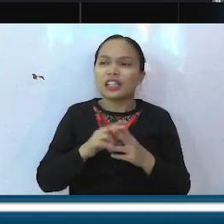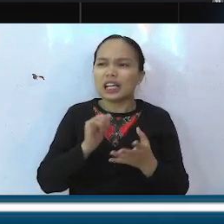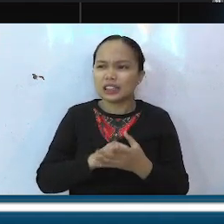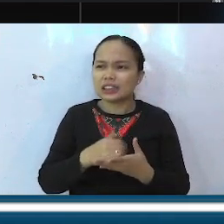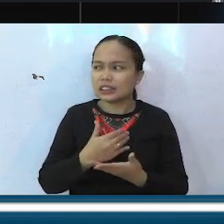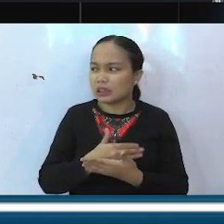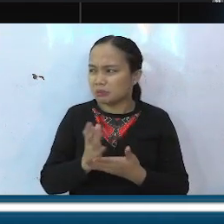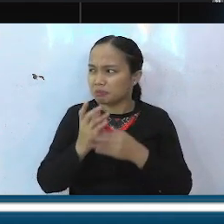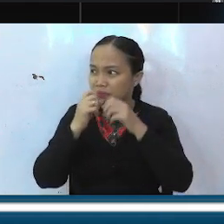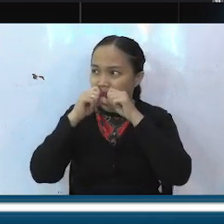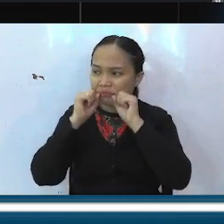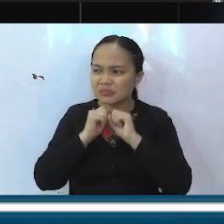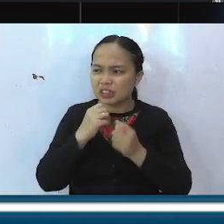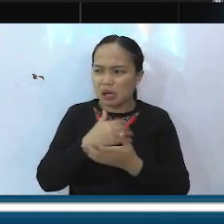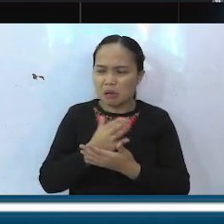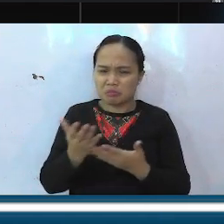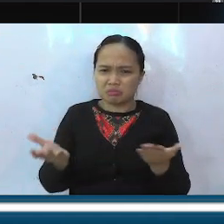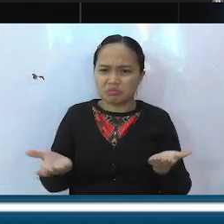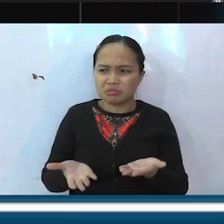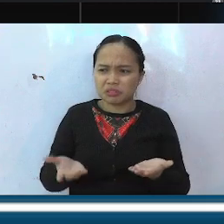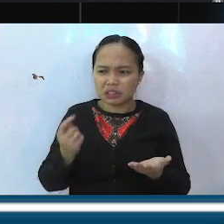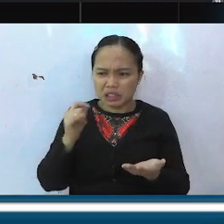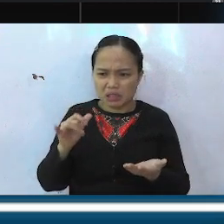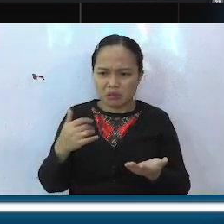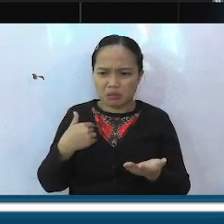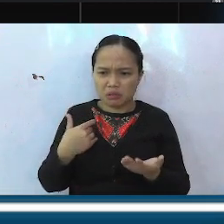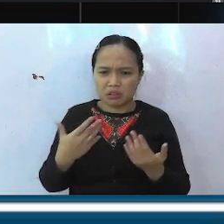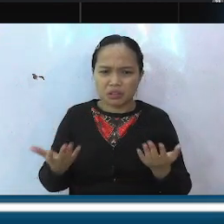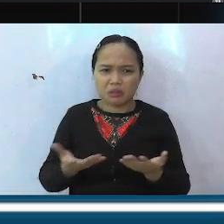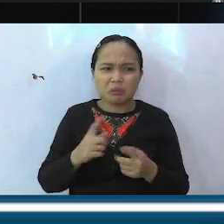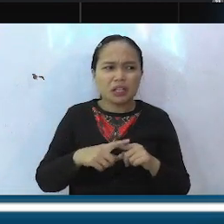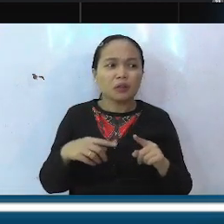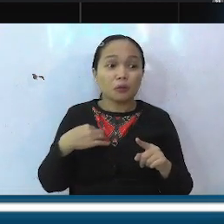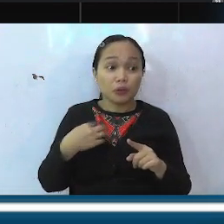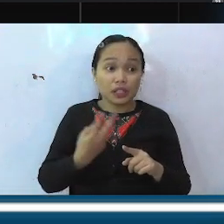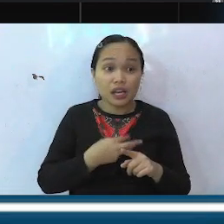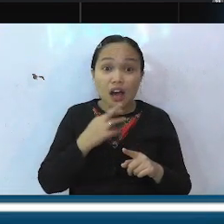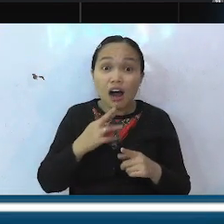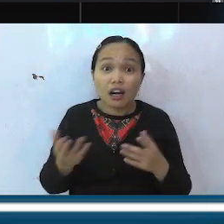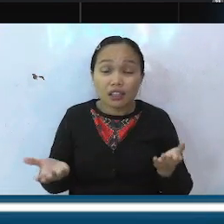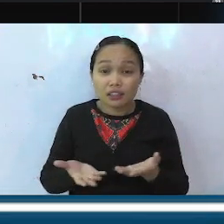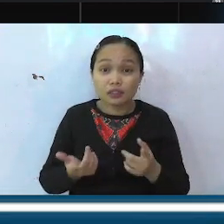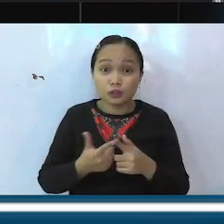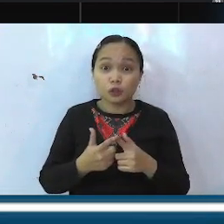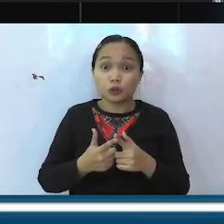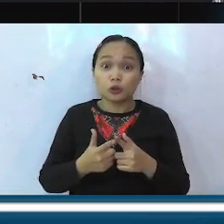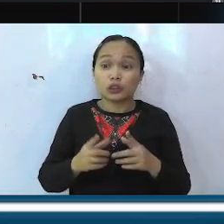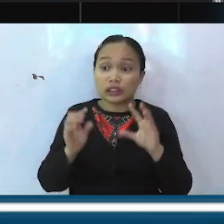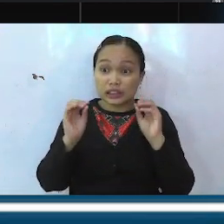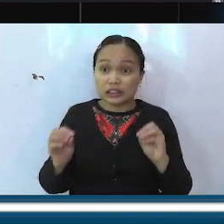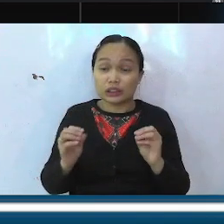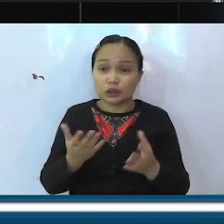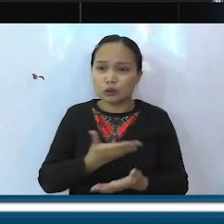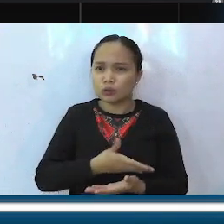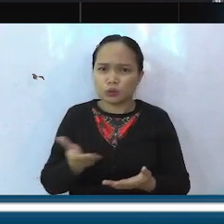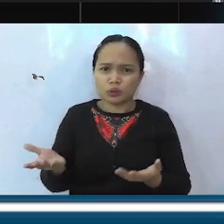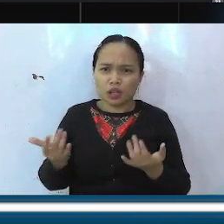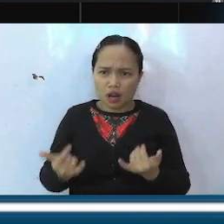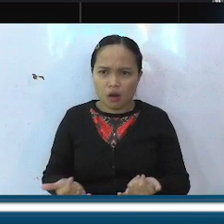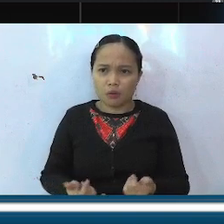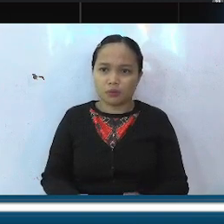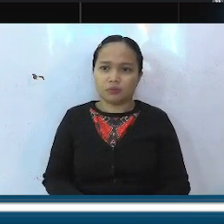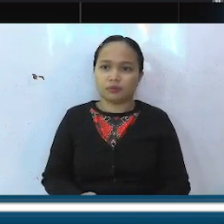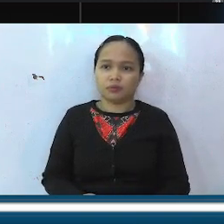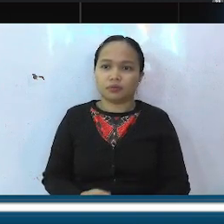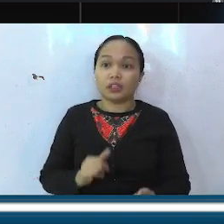that some of them are not here. Ilan na lang sila Sir Roy ngayon. But we are here trying to translate that to you. Man. Sa panahon niya yun, dinadalik namin sa inyo